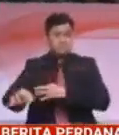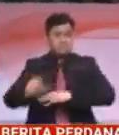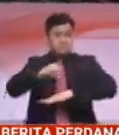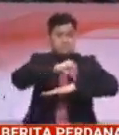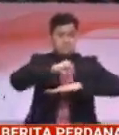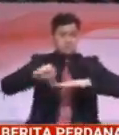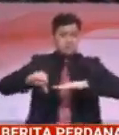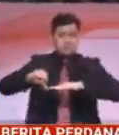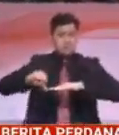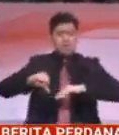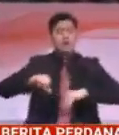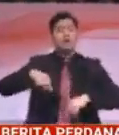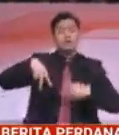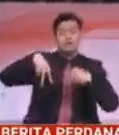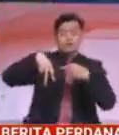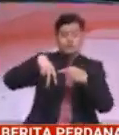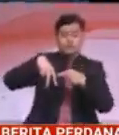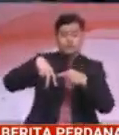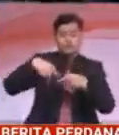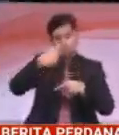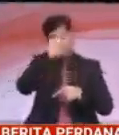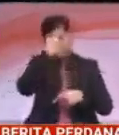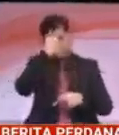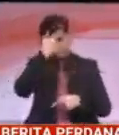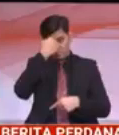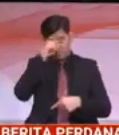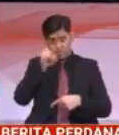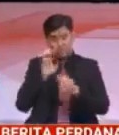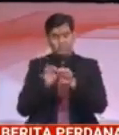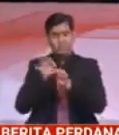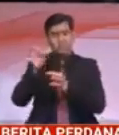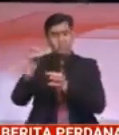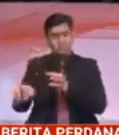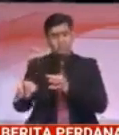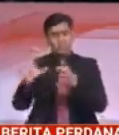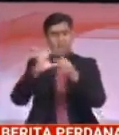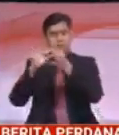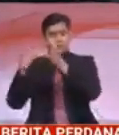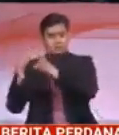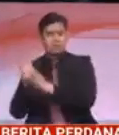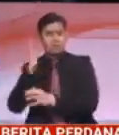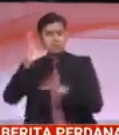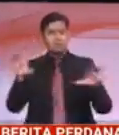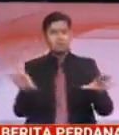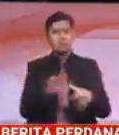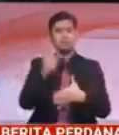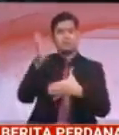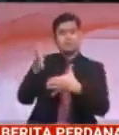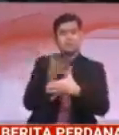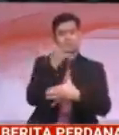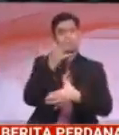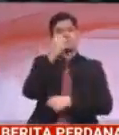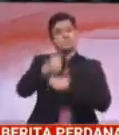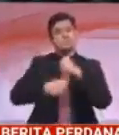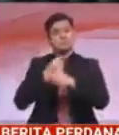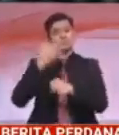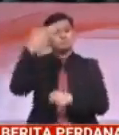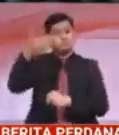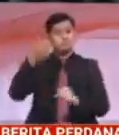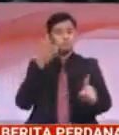bagi membolehkannya mengikuti sesi kelayakan Sukan Olimpik Tokyo yang dijangka berlangsung bulan Mei tahun hadapan.